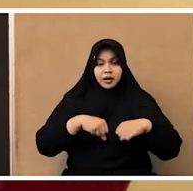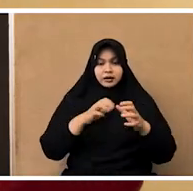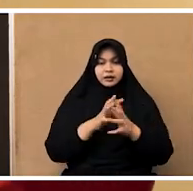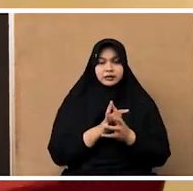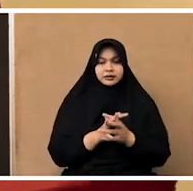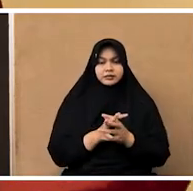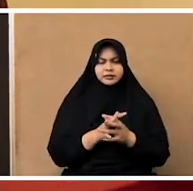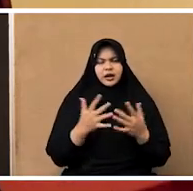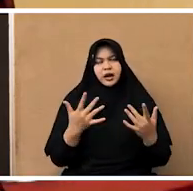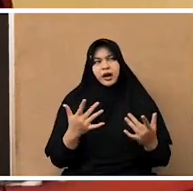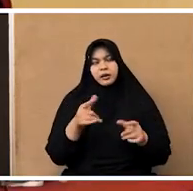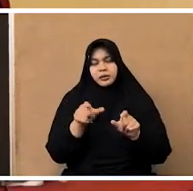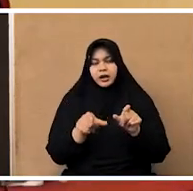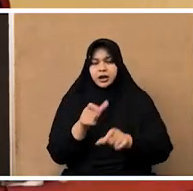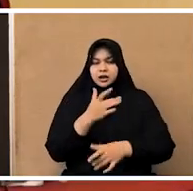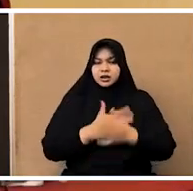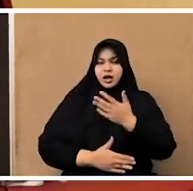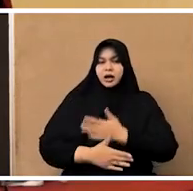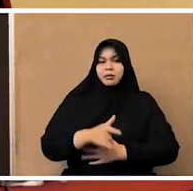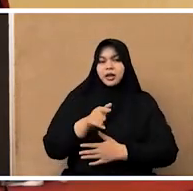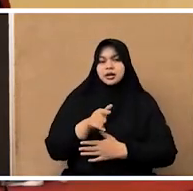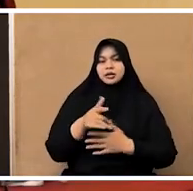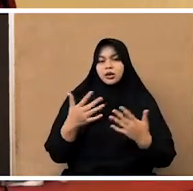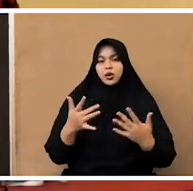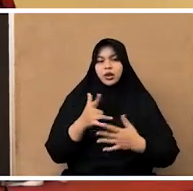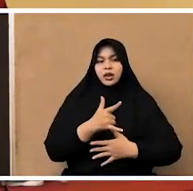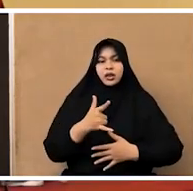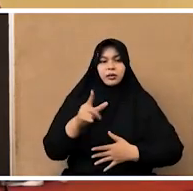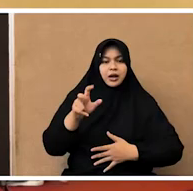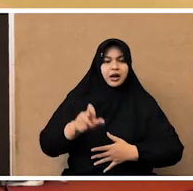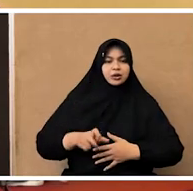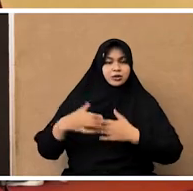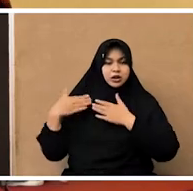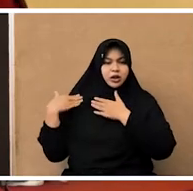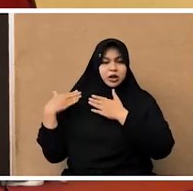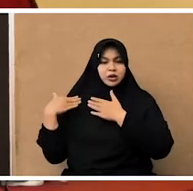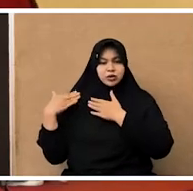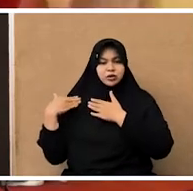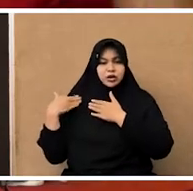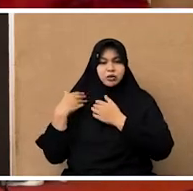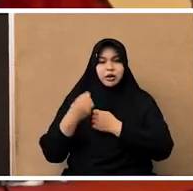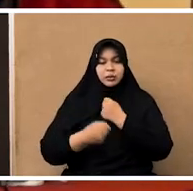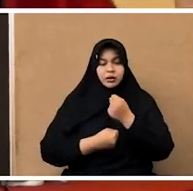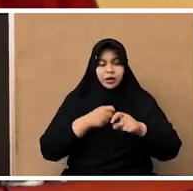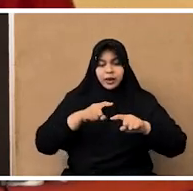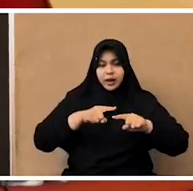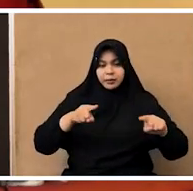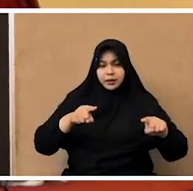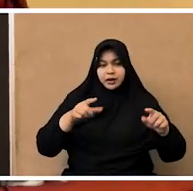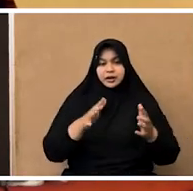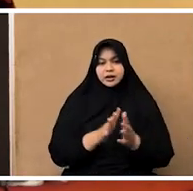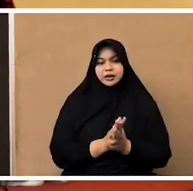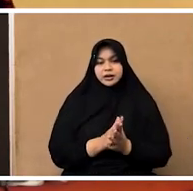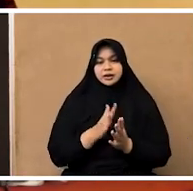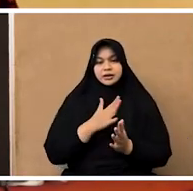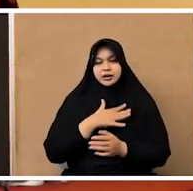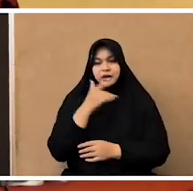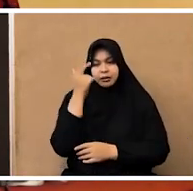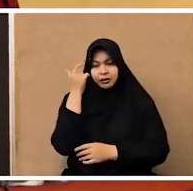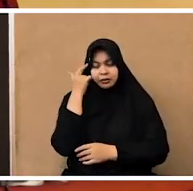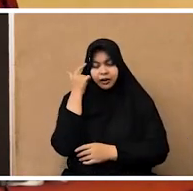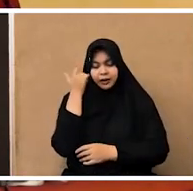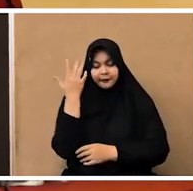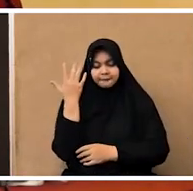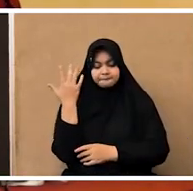dengan apa ya penyandang disabilitas itu tetap harus mempertanggungjawabkan perbuatannya tetapi saya kan berpikir